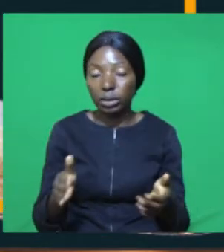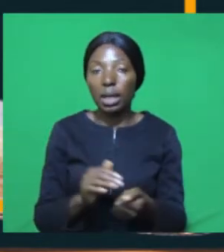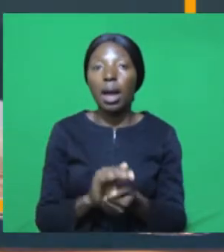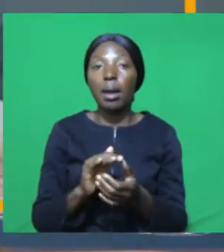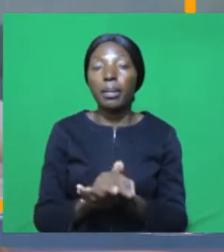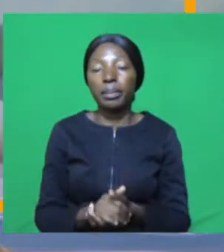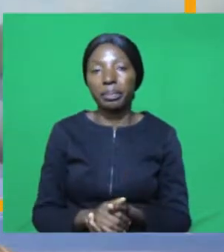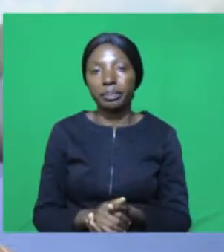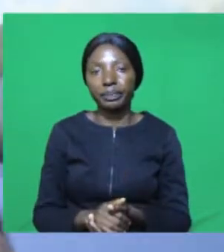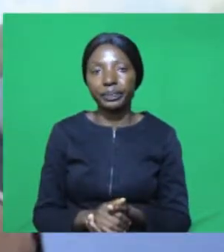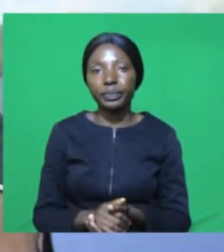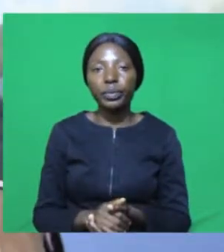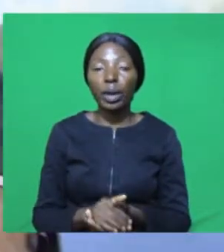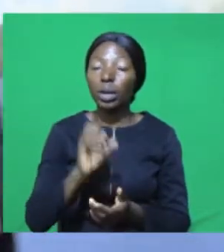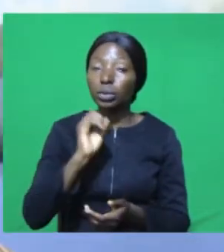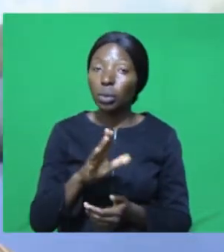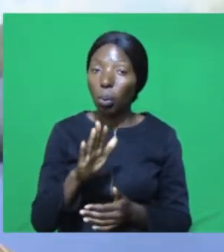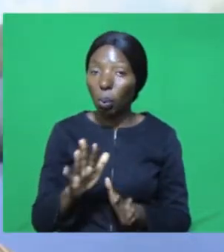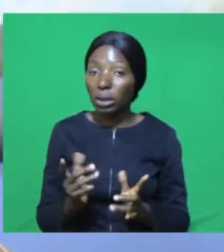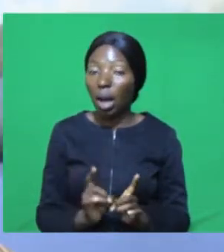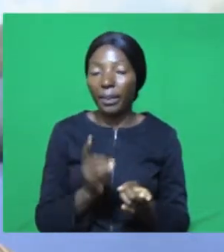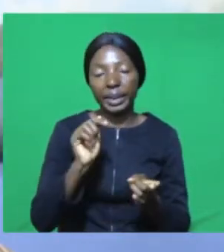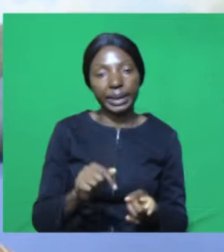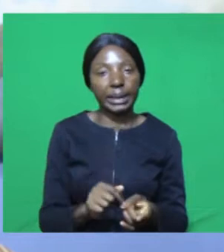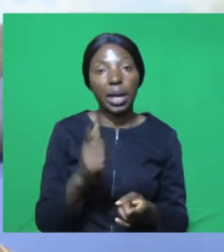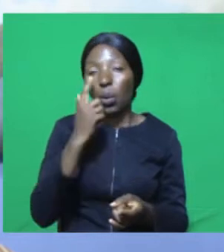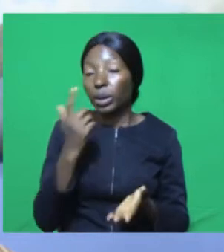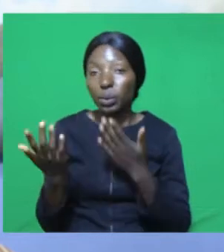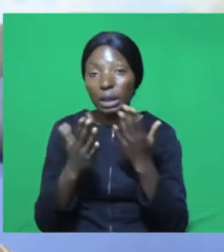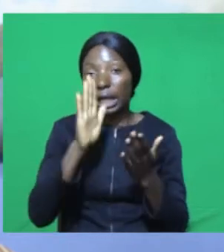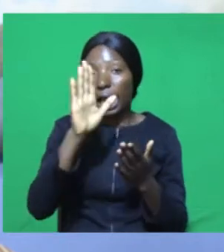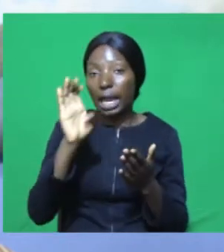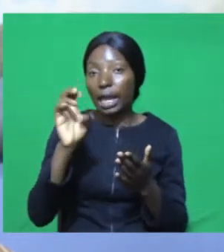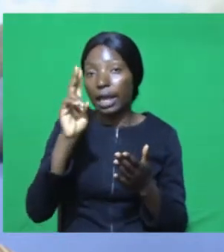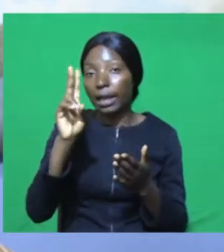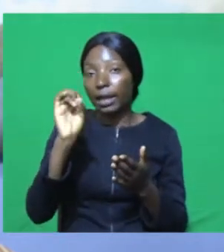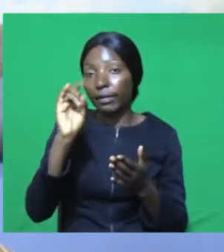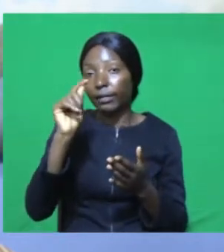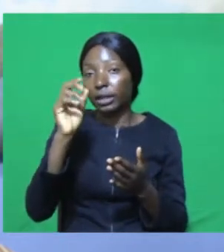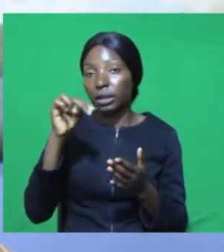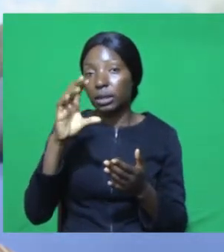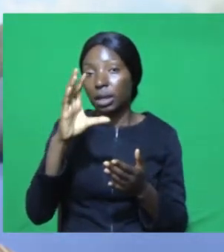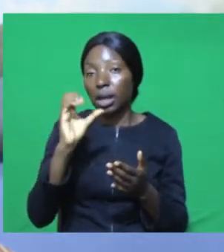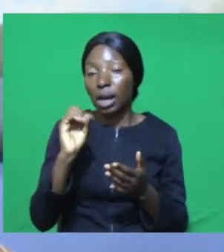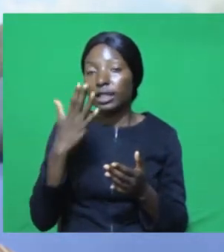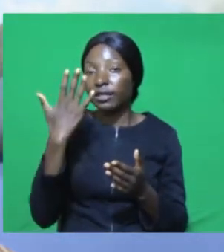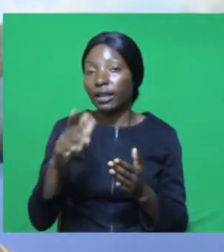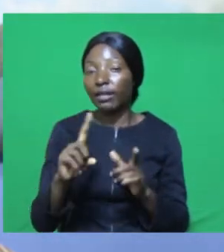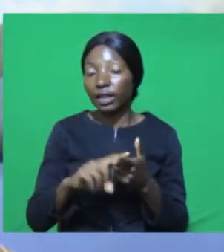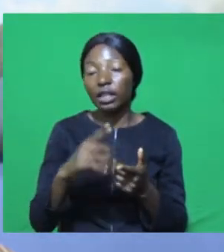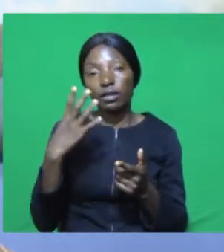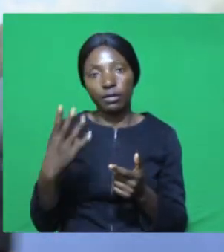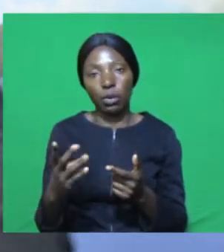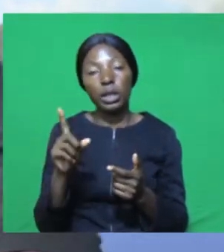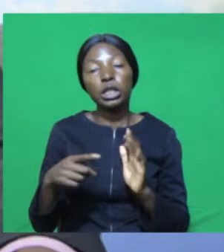Chipiriso che zivi. Na upana pachijirutawa, mukaverenga Leviticus 5 na Leviticus 4 atiri.